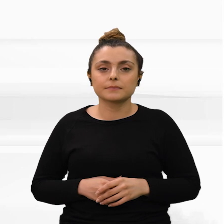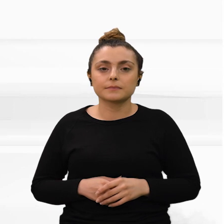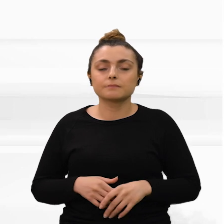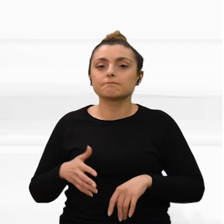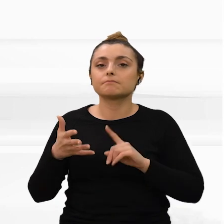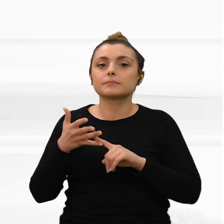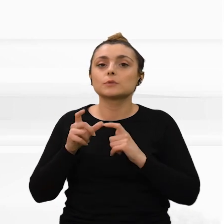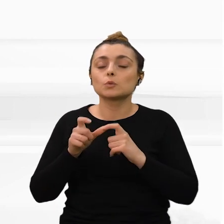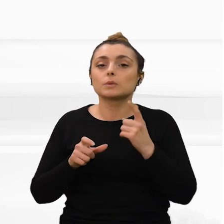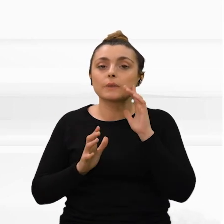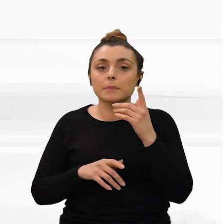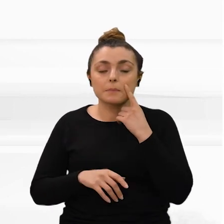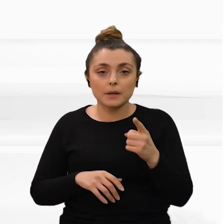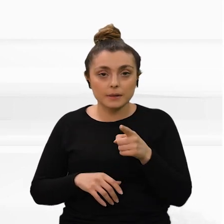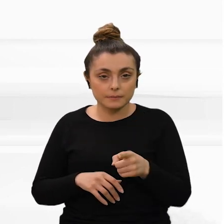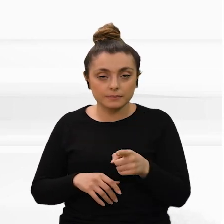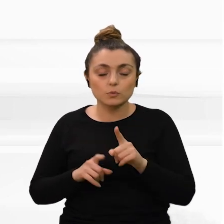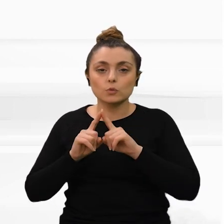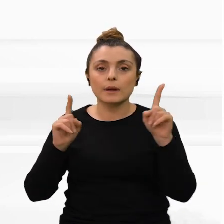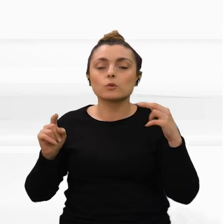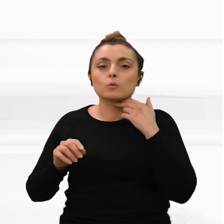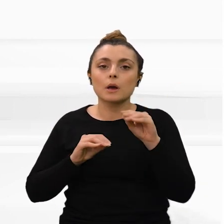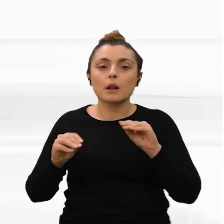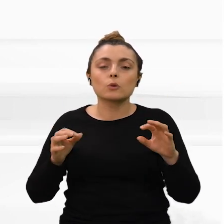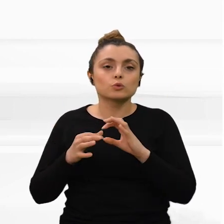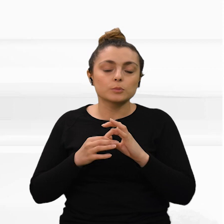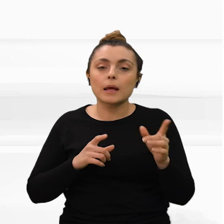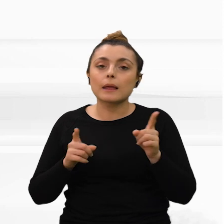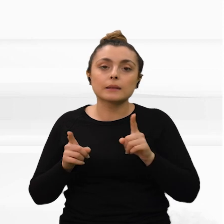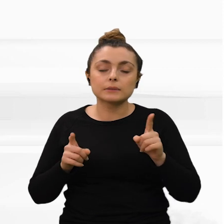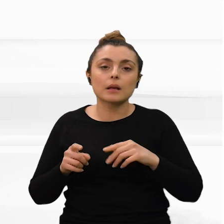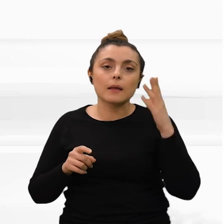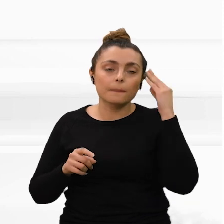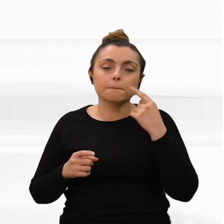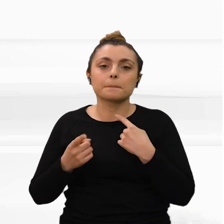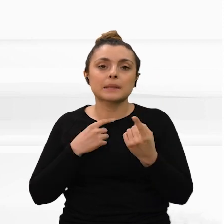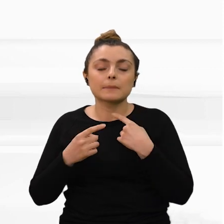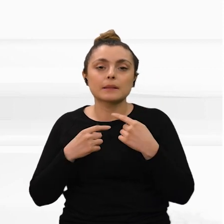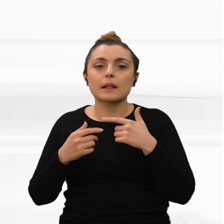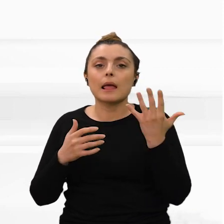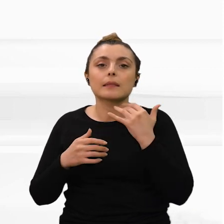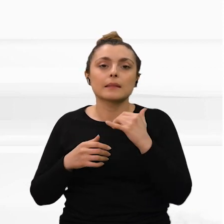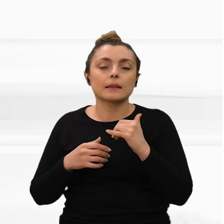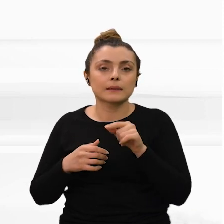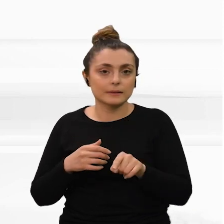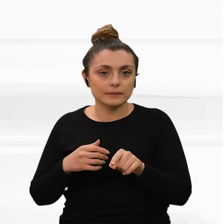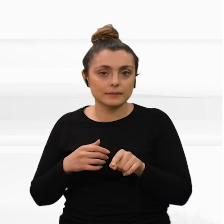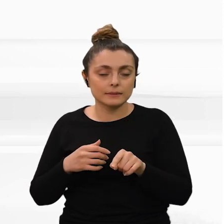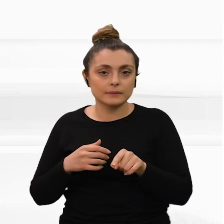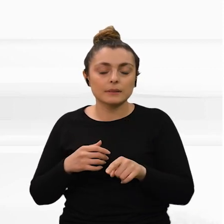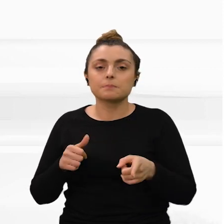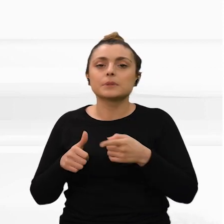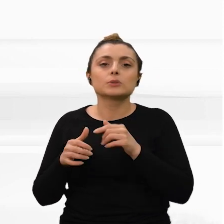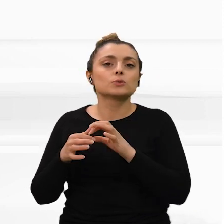V soruyla devam edelim Yukarıdaki numaralanmış cümlelerden hangileri anlamca birbirine en yakındır